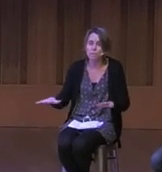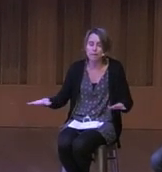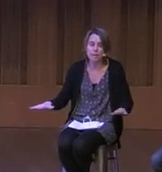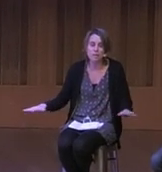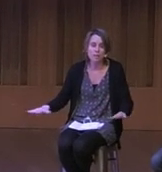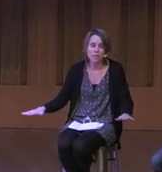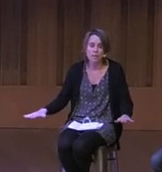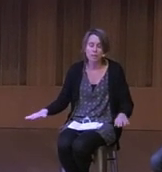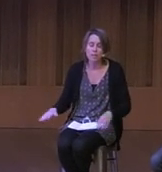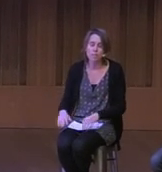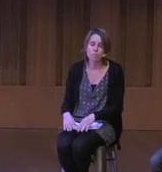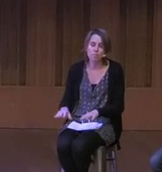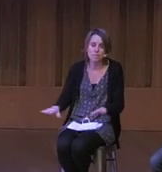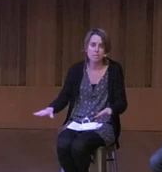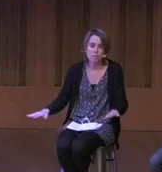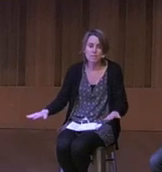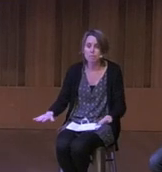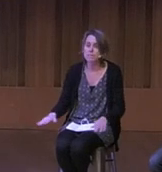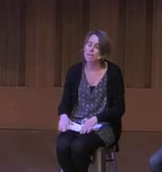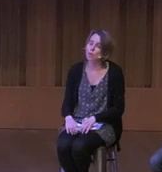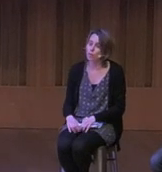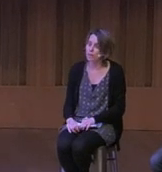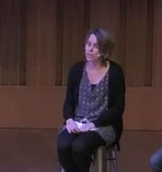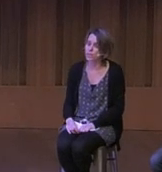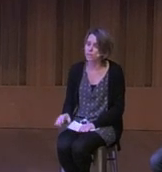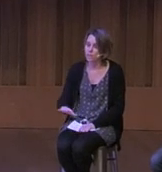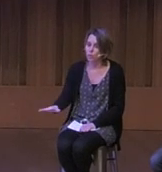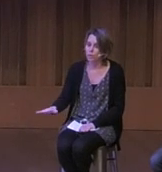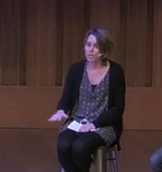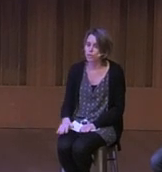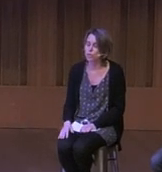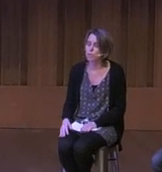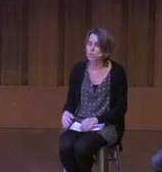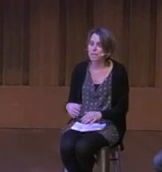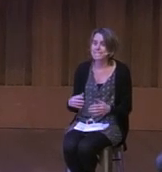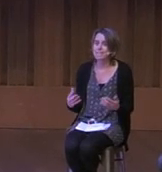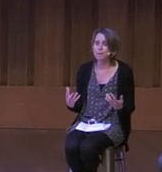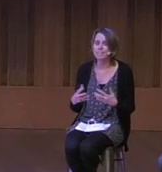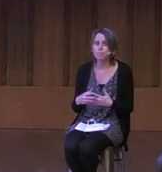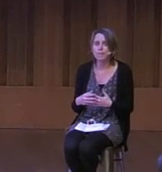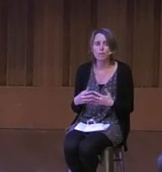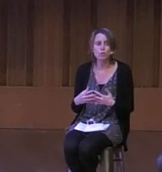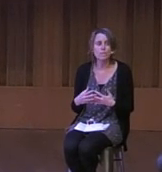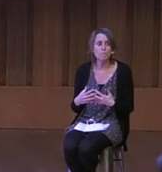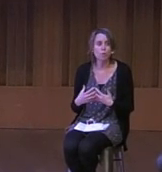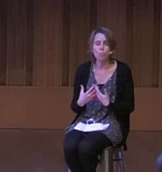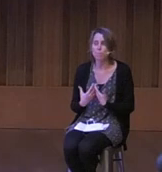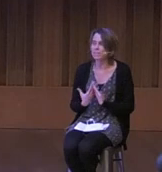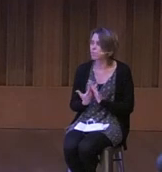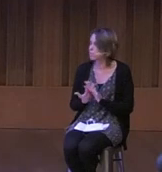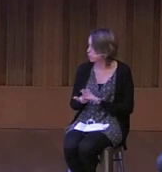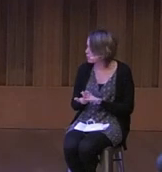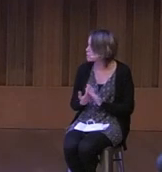algun tema de verd, diguéssim, més, tapissant o de baixa o de baix, no? Llavors, sempre el tramvia el considerem no